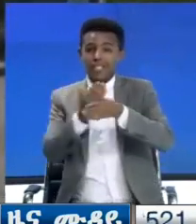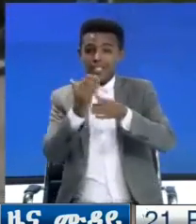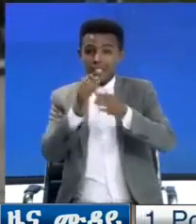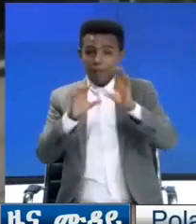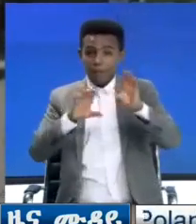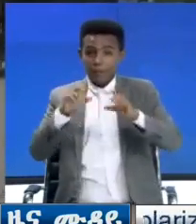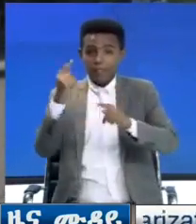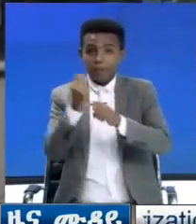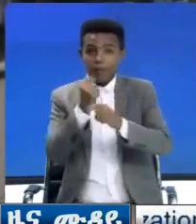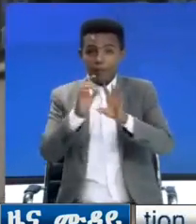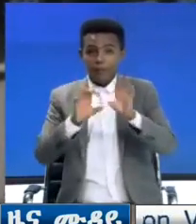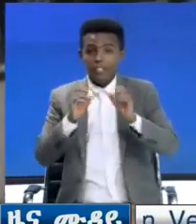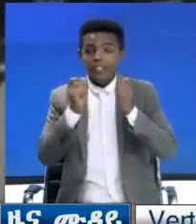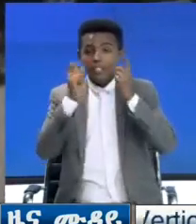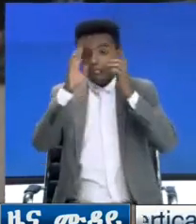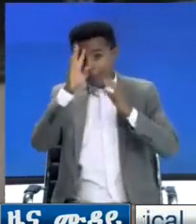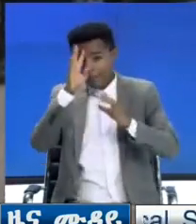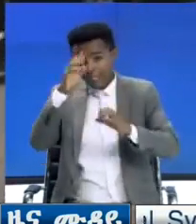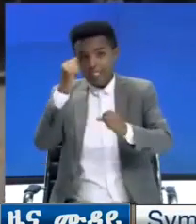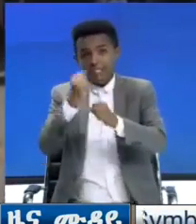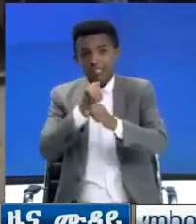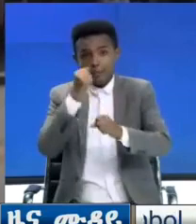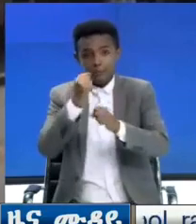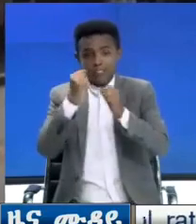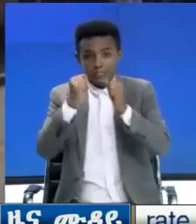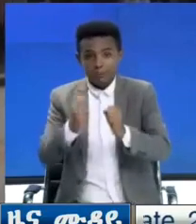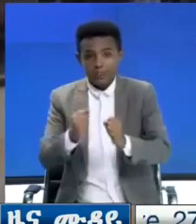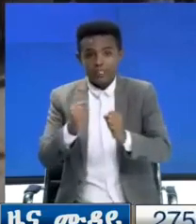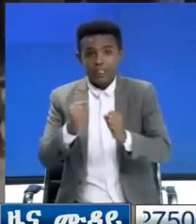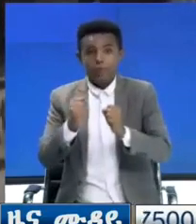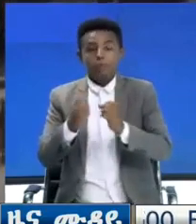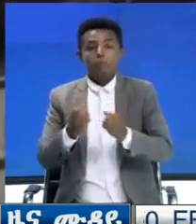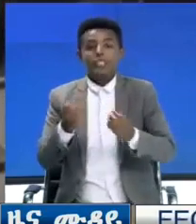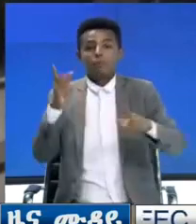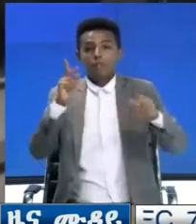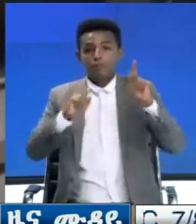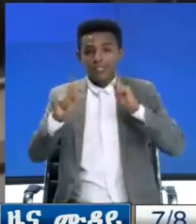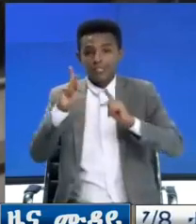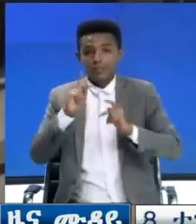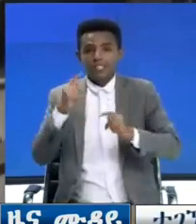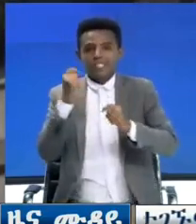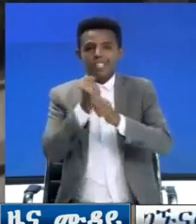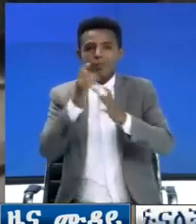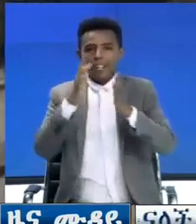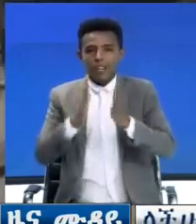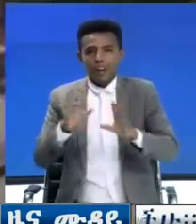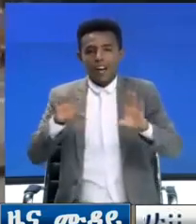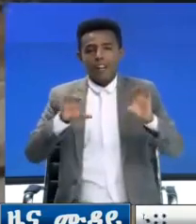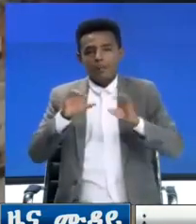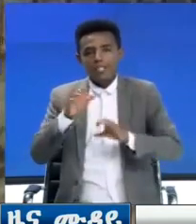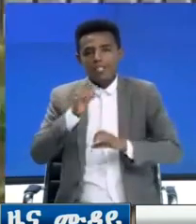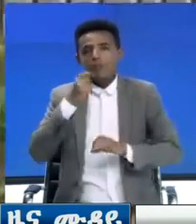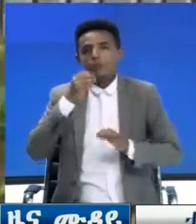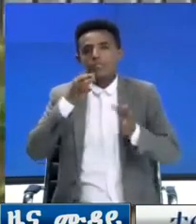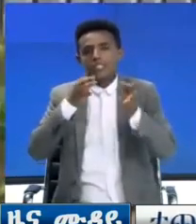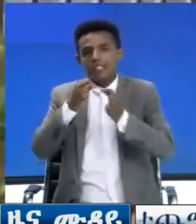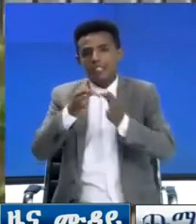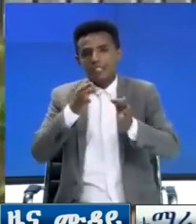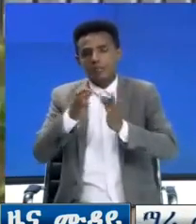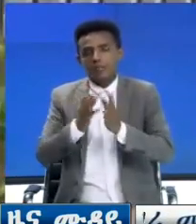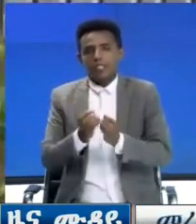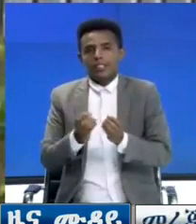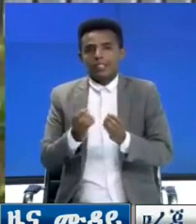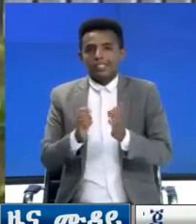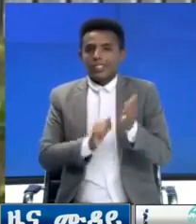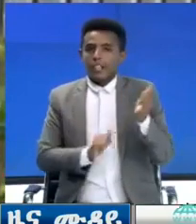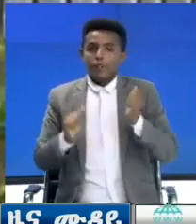በኩል የግንዛቤ ፈጠራ ስራ መሰራት ቢቻልም በአብዛኛው ማህበረሰብ ዘንድ ተግባራዊ አለመደረጉን ይገልጻሉ። ቀድመን ነው